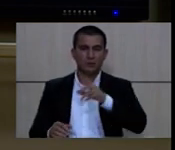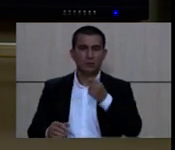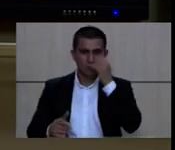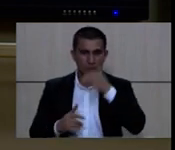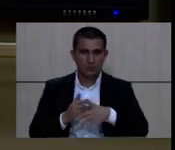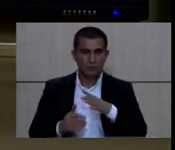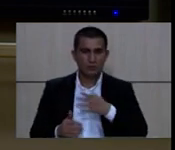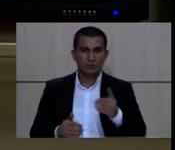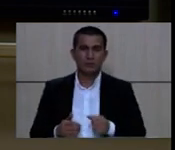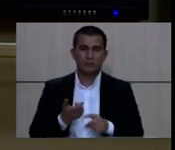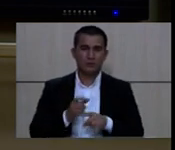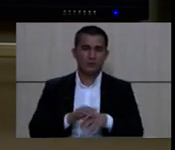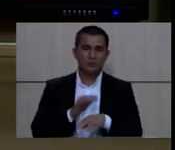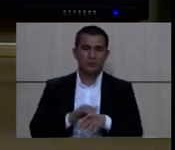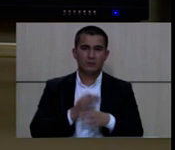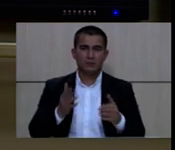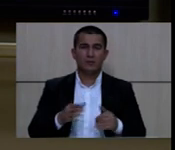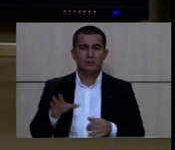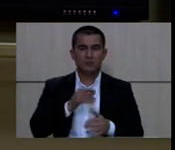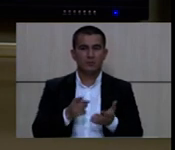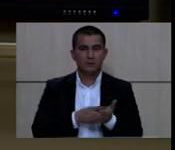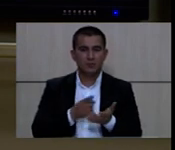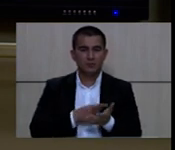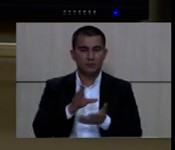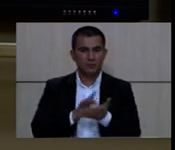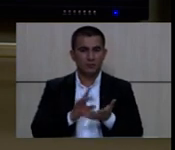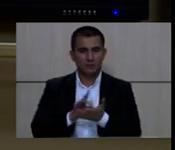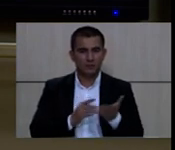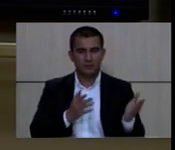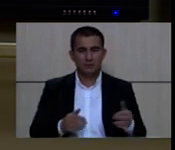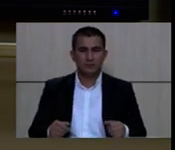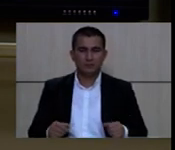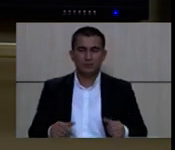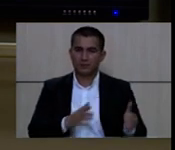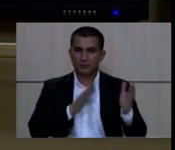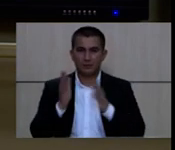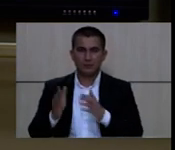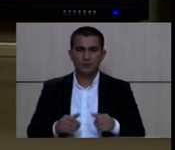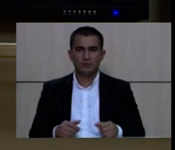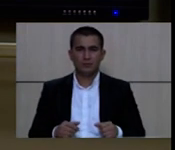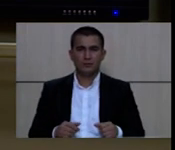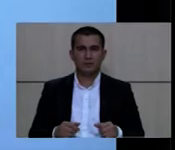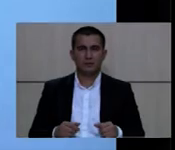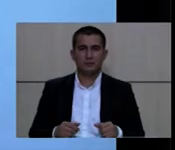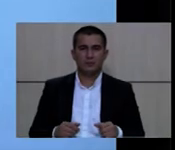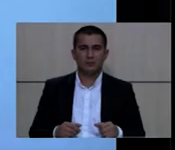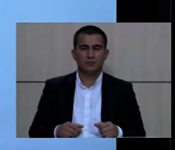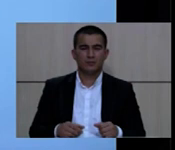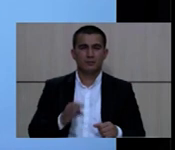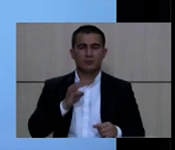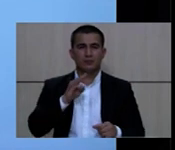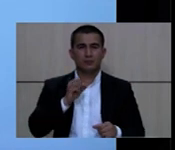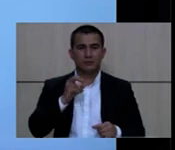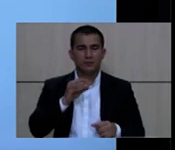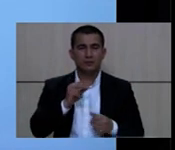bo'ldimi? Barakalla. Demak, daftarimizga yozib borishni unutmaymiz. Keyingi topshirig'imiz tayanchga